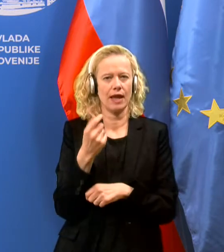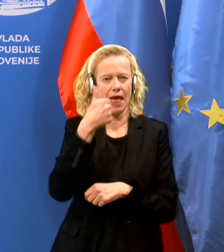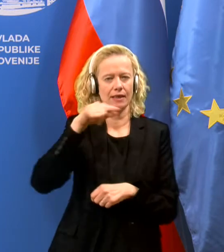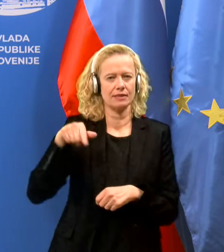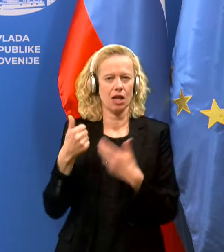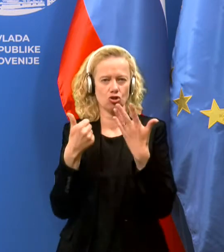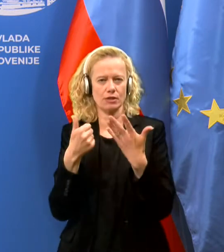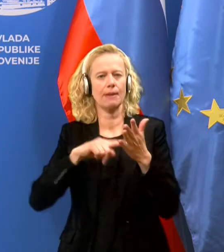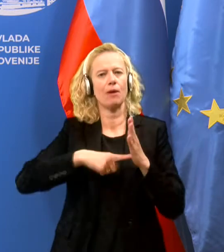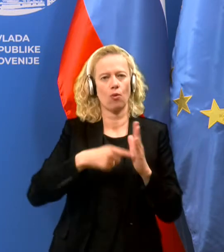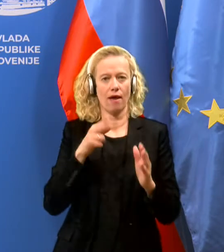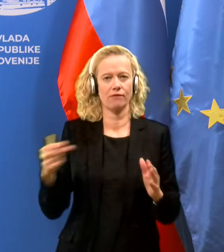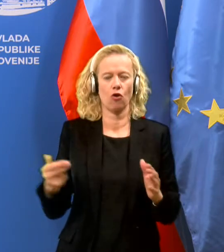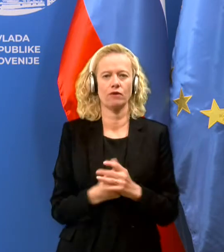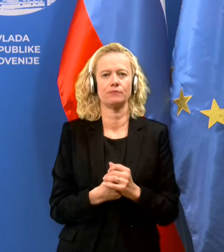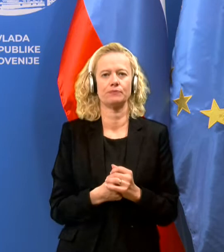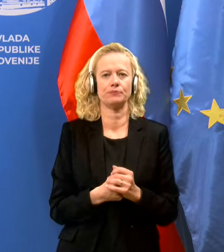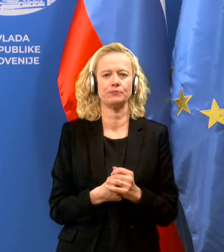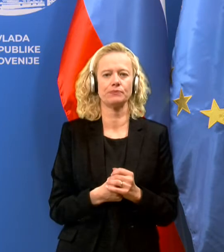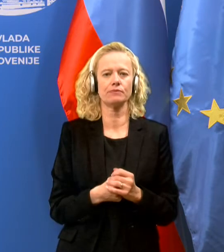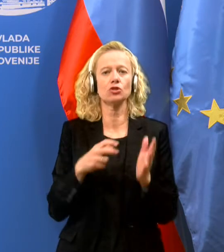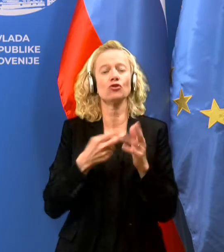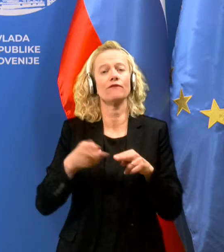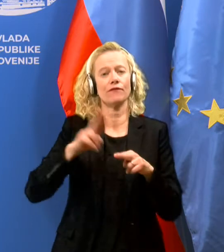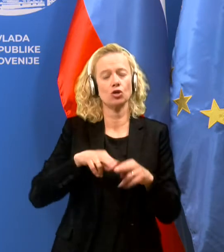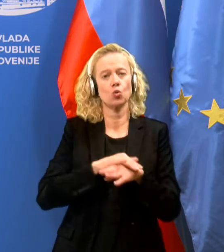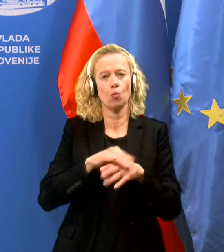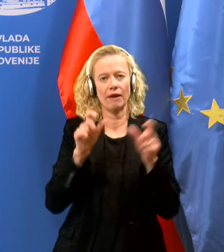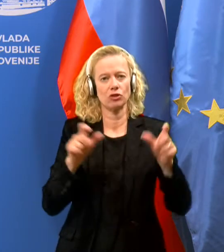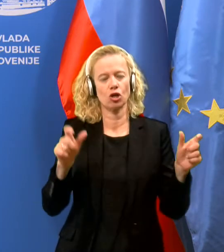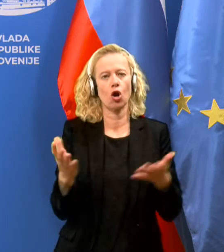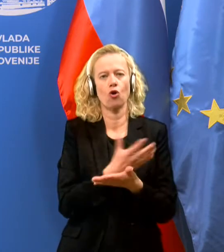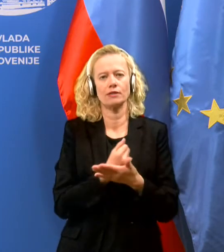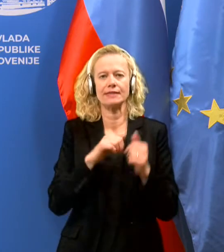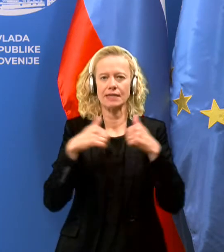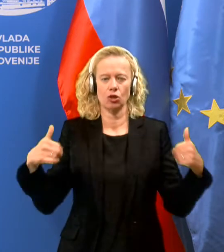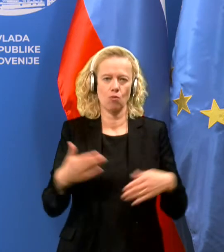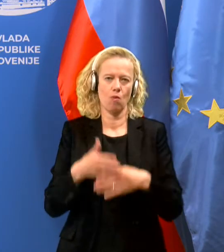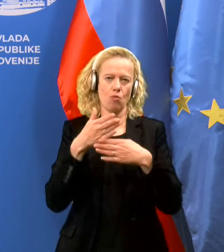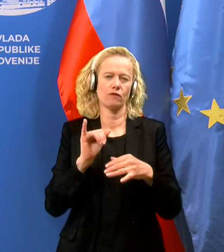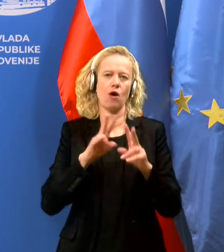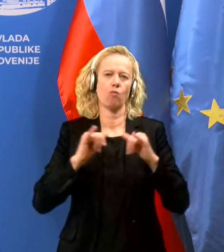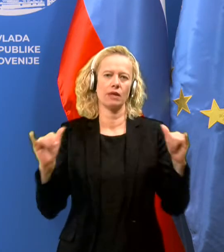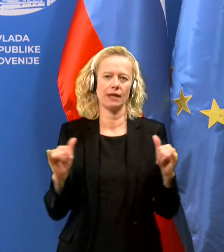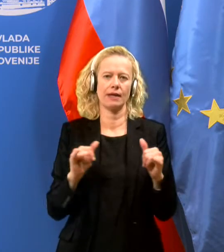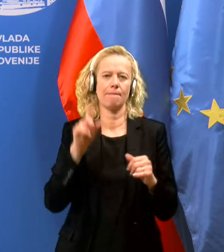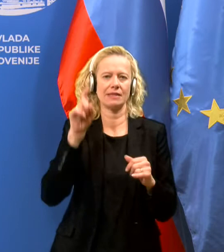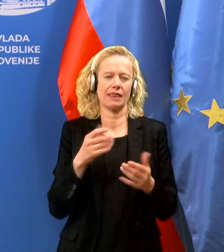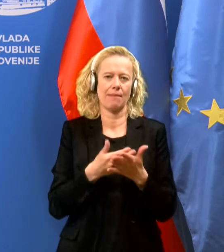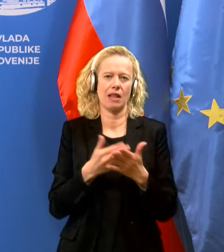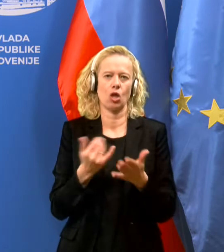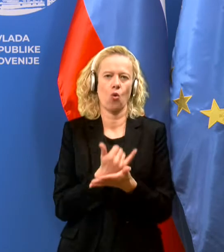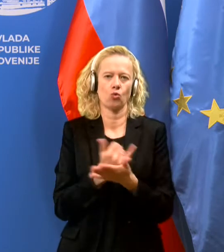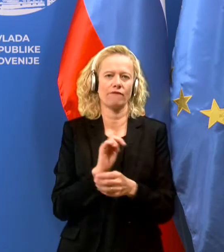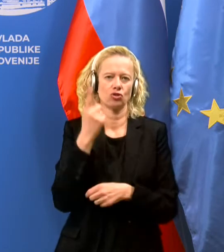1,6 milijona evrov. Še več upravičencev je koristilo izredno pomoč v obliki mesečnega temeljnega